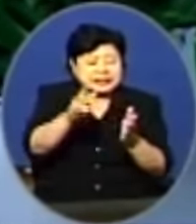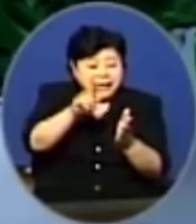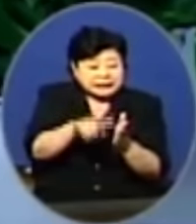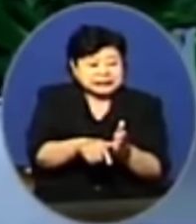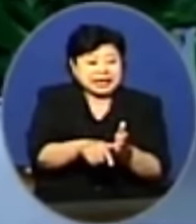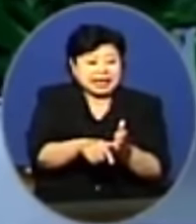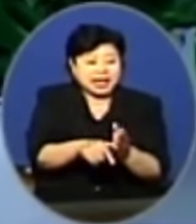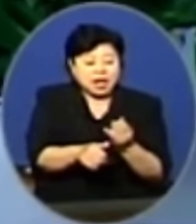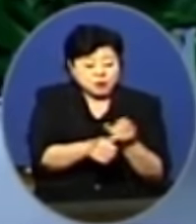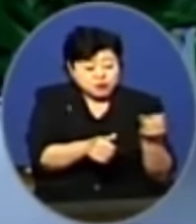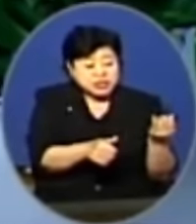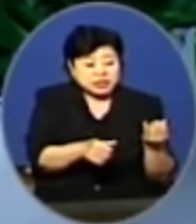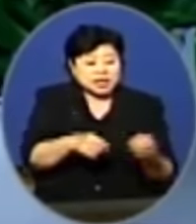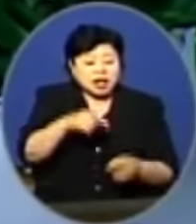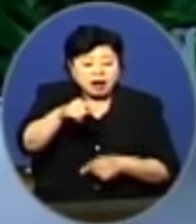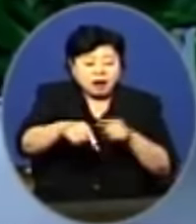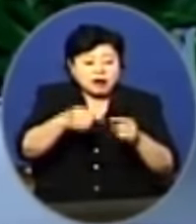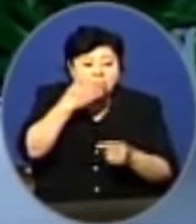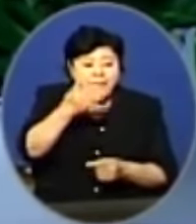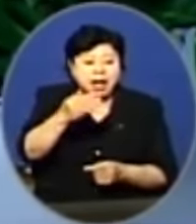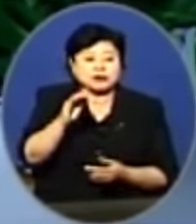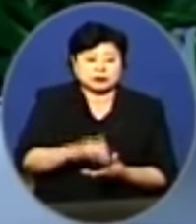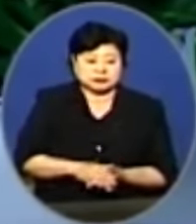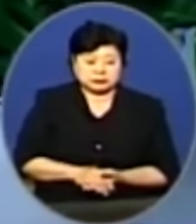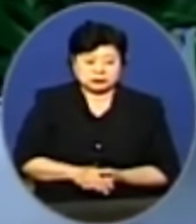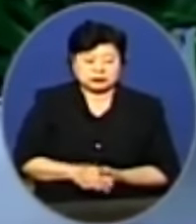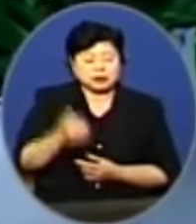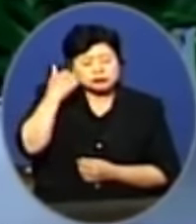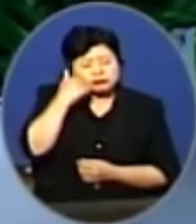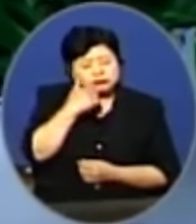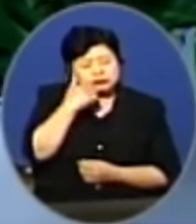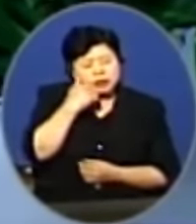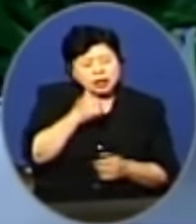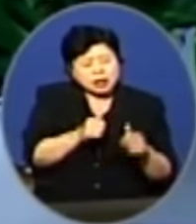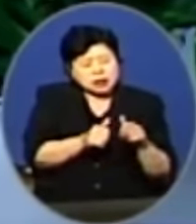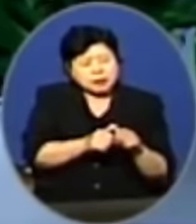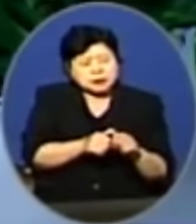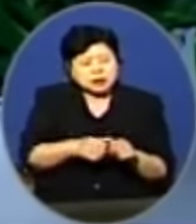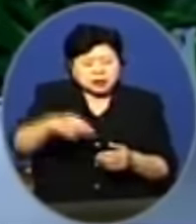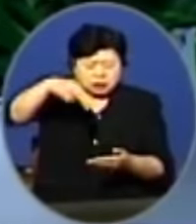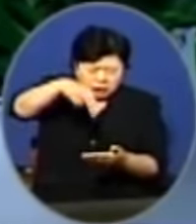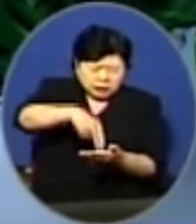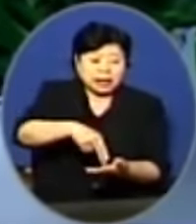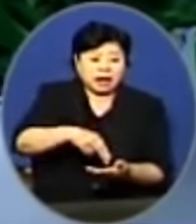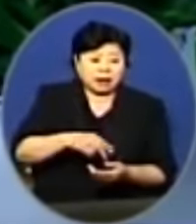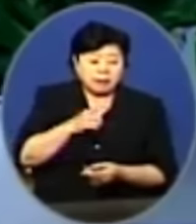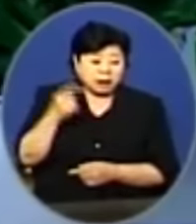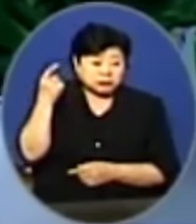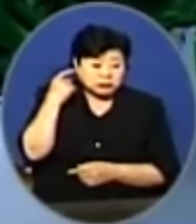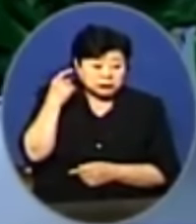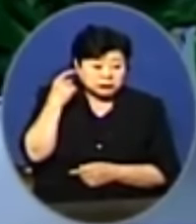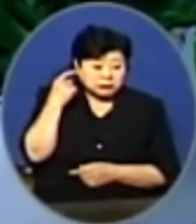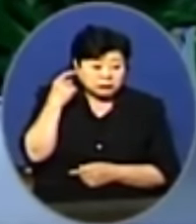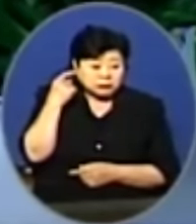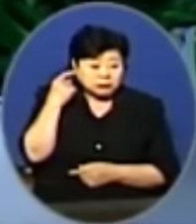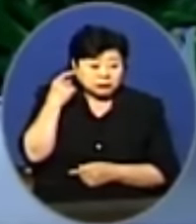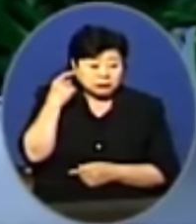시간에 그 부인이 한 말이 누가 옆에 서서 일어나라.